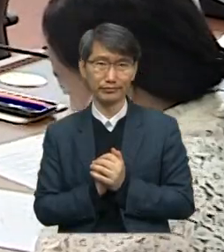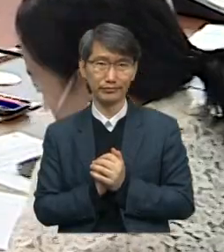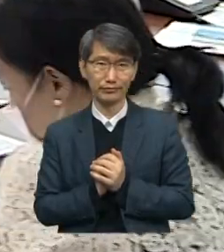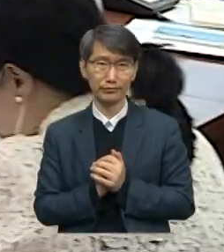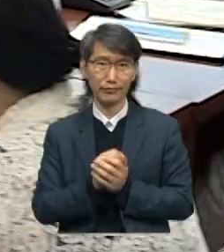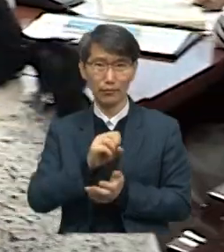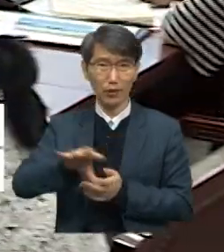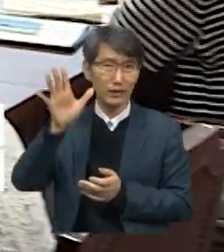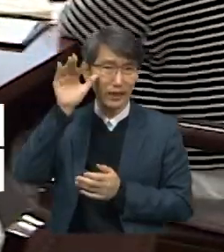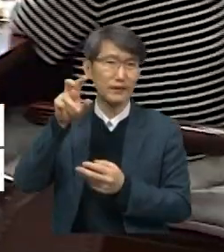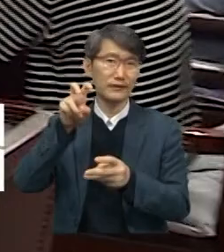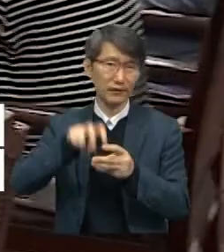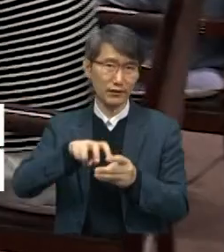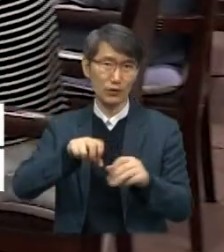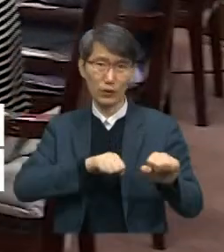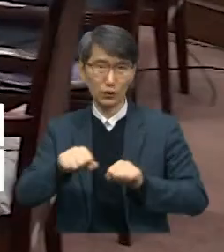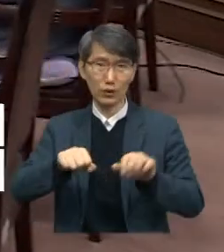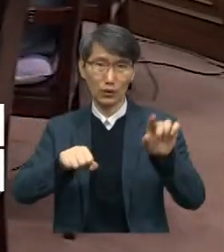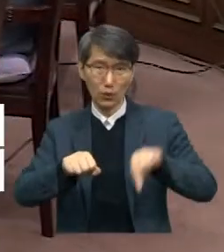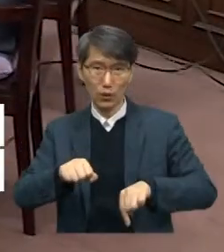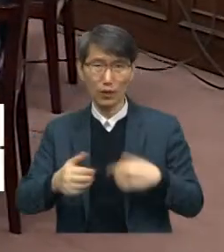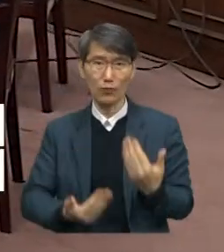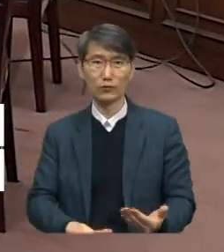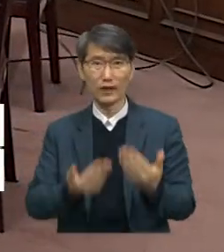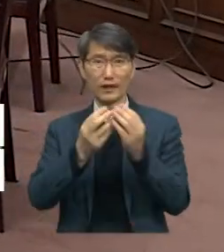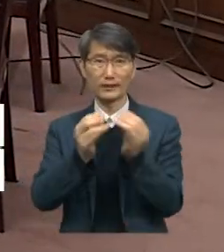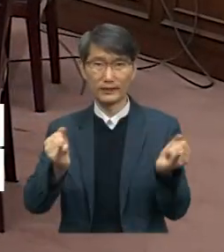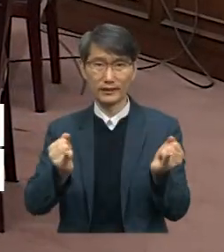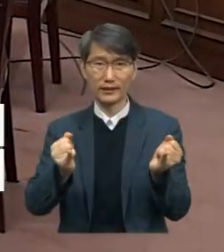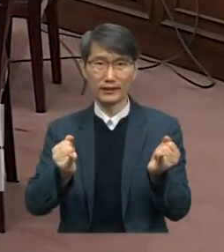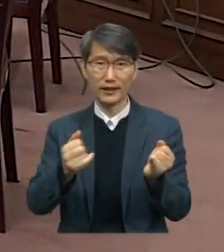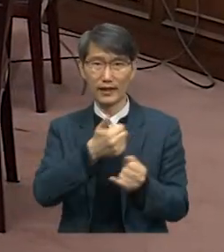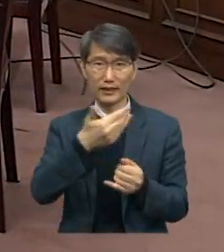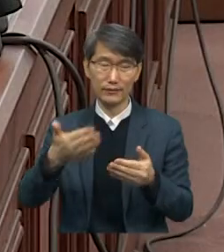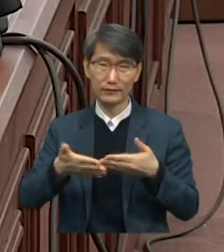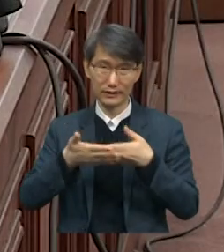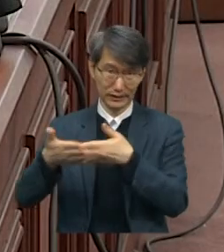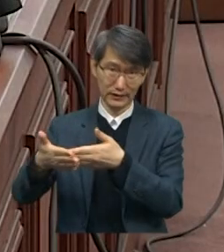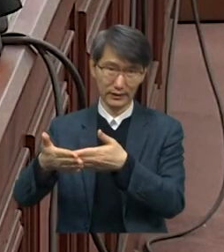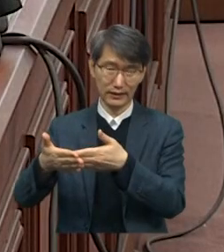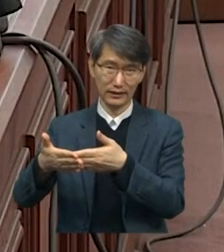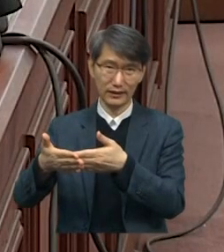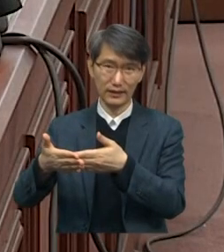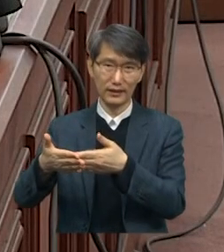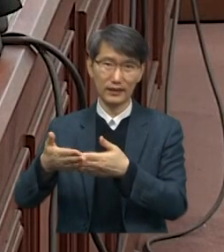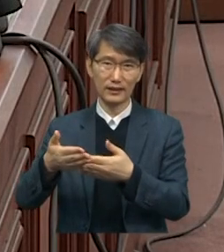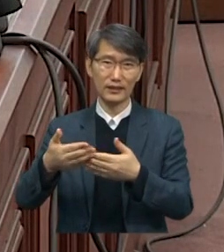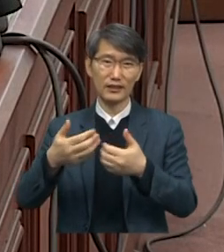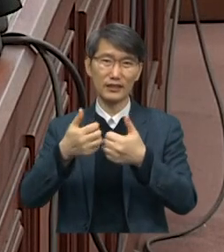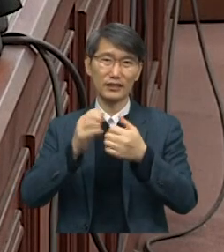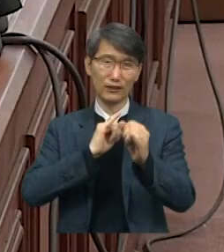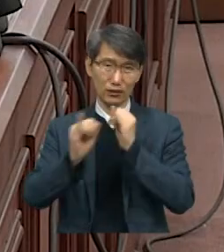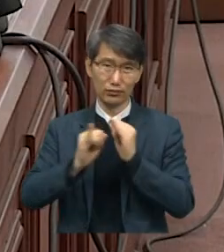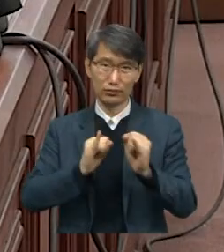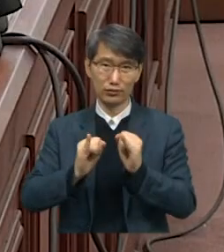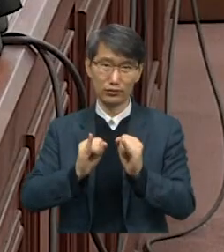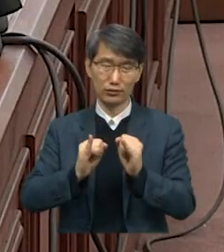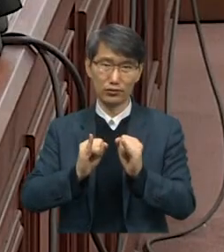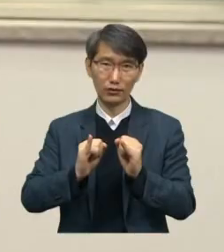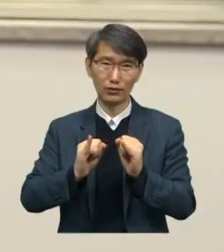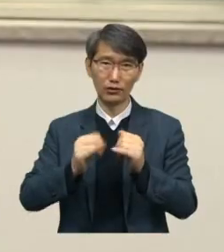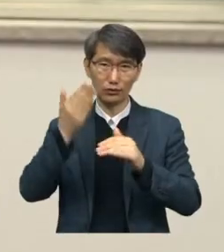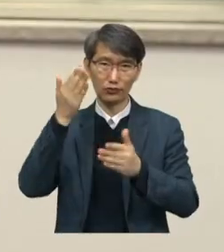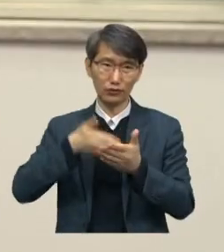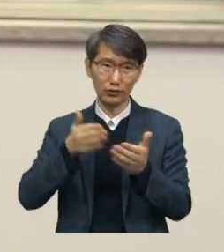이어서 유기견 보호센터에서 활동해온 자원봉사자들의 하남시 직영 전환 호소의 인터뷰로 기사를 마무리하도록